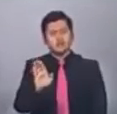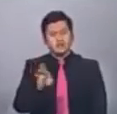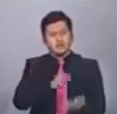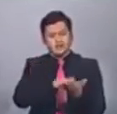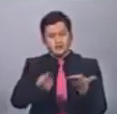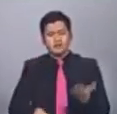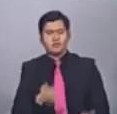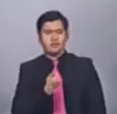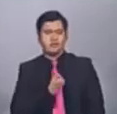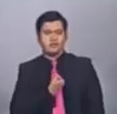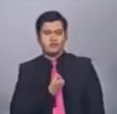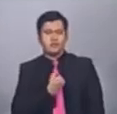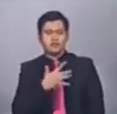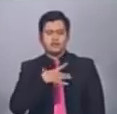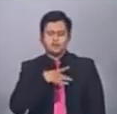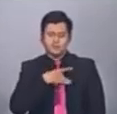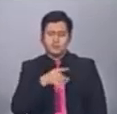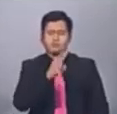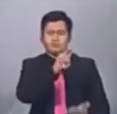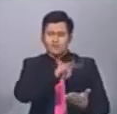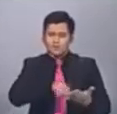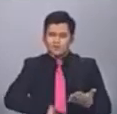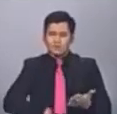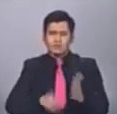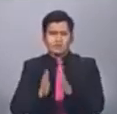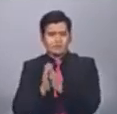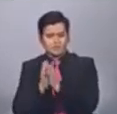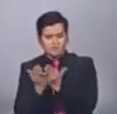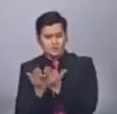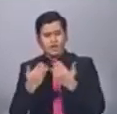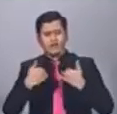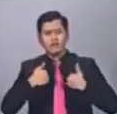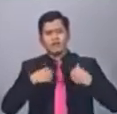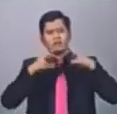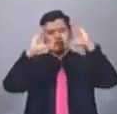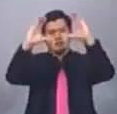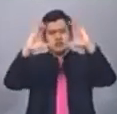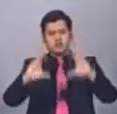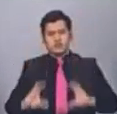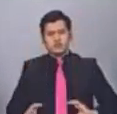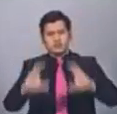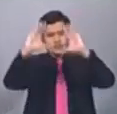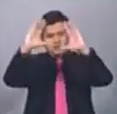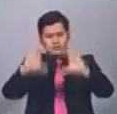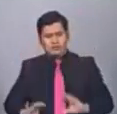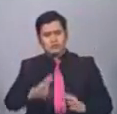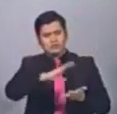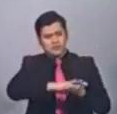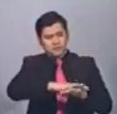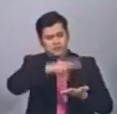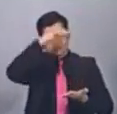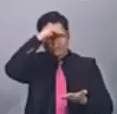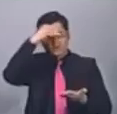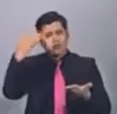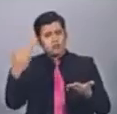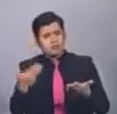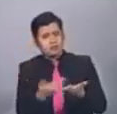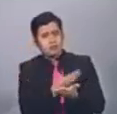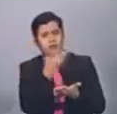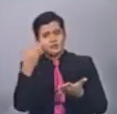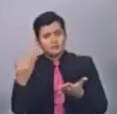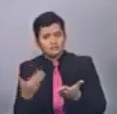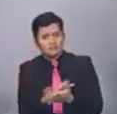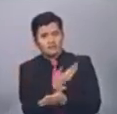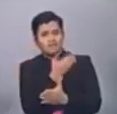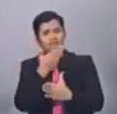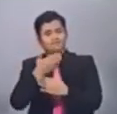suka membaca. Dia ada je tips-tips lah, ada je pelajaran-pelajaran baru yang dia kongsi